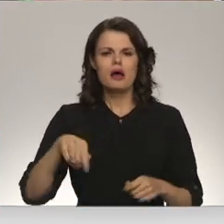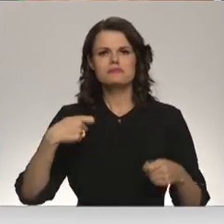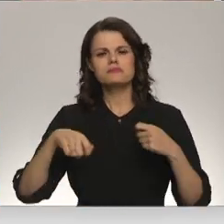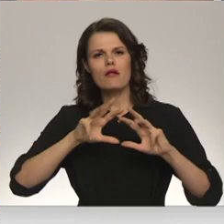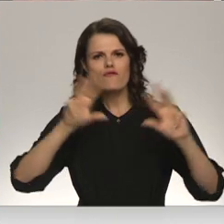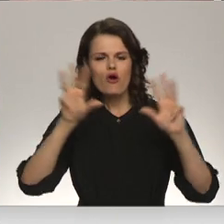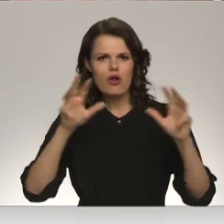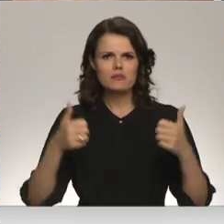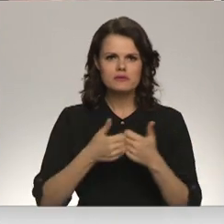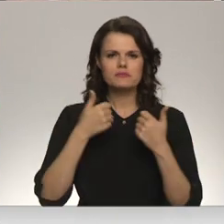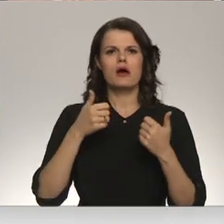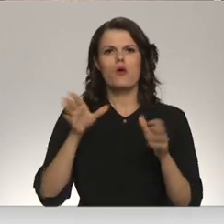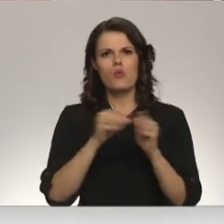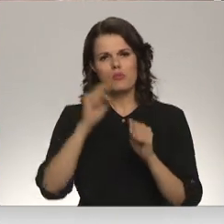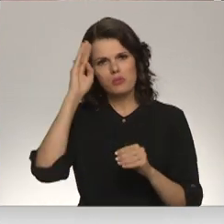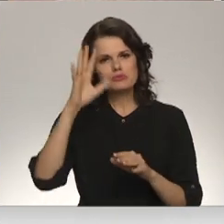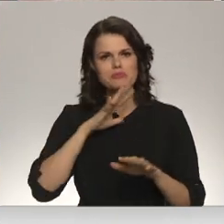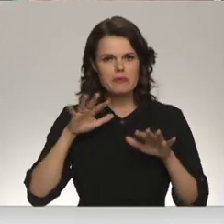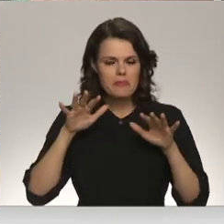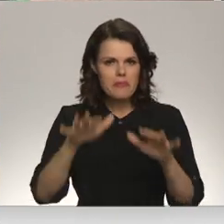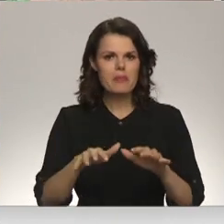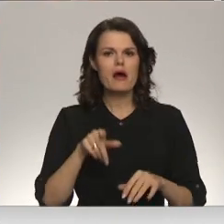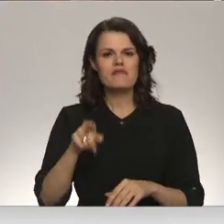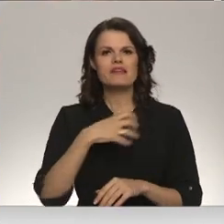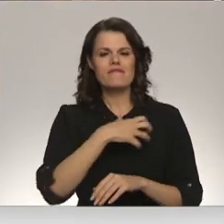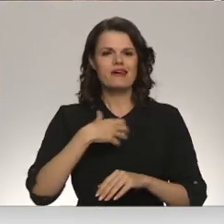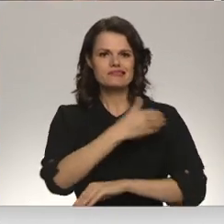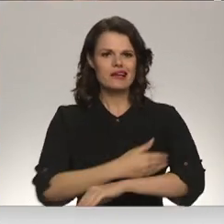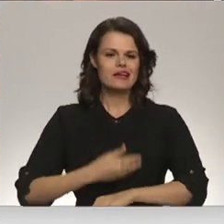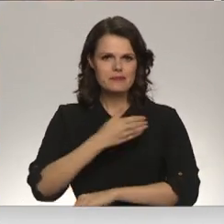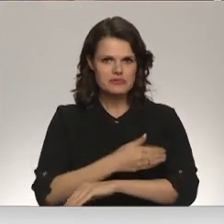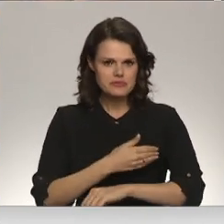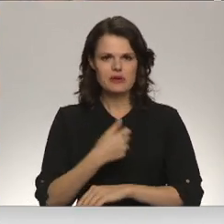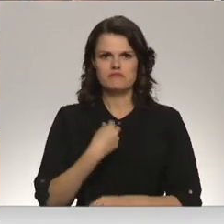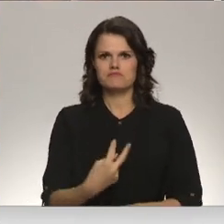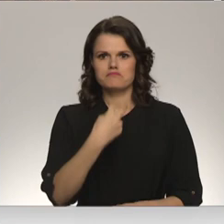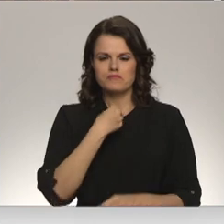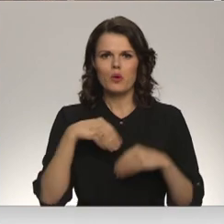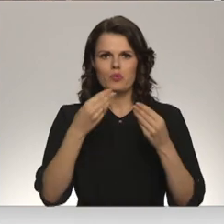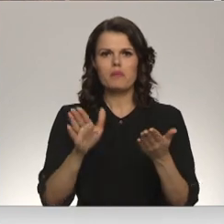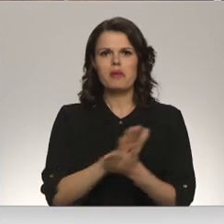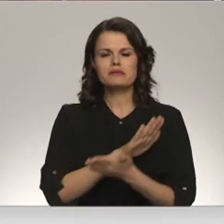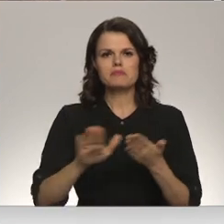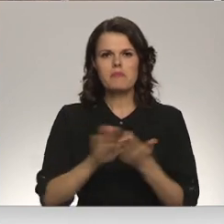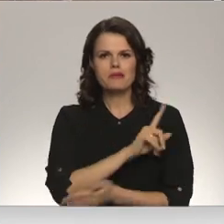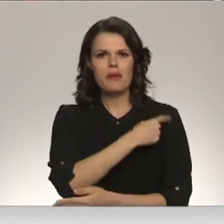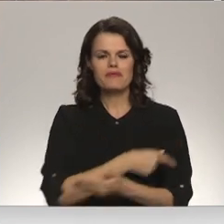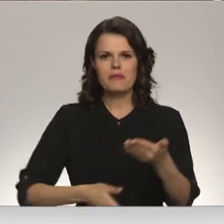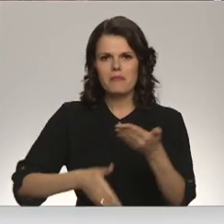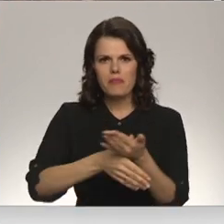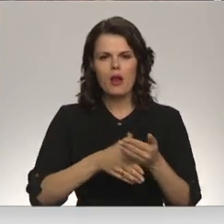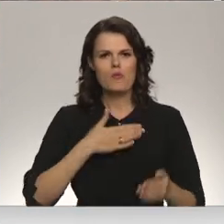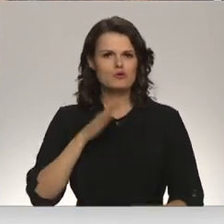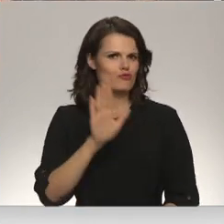spēlējot volejbolu sanāca kopā ar puišiem nokrist un viņam bija jāliek ģipsis. Es biju izbrīnīta, ka pat tik sniegt bezmaksas medicīniskā palīdzība.